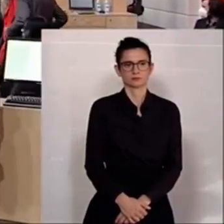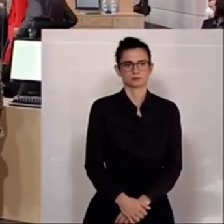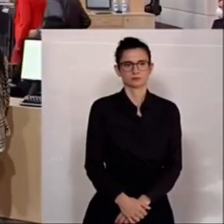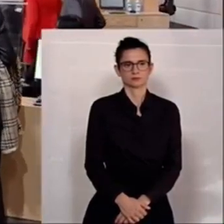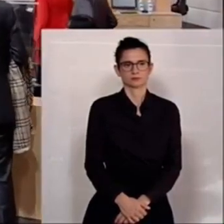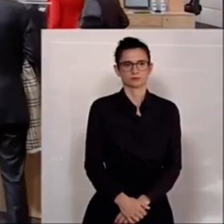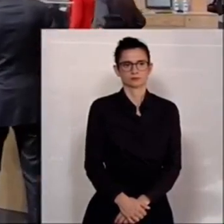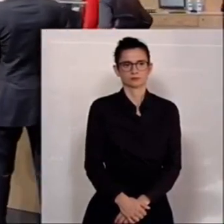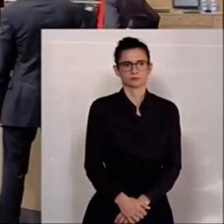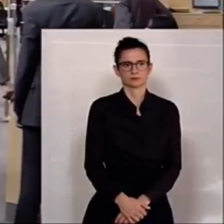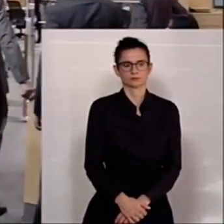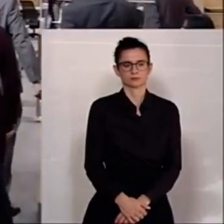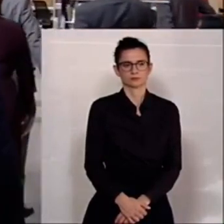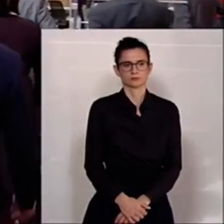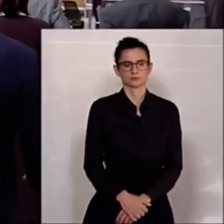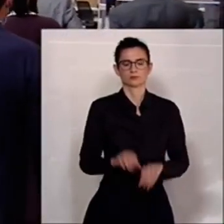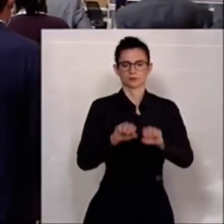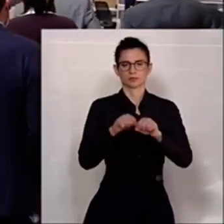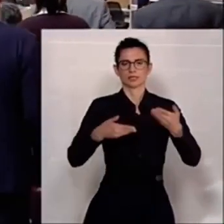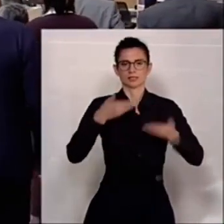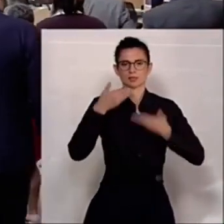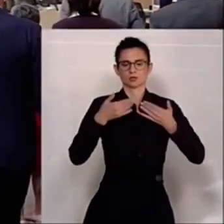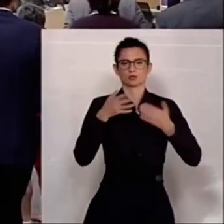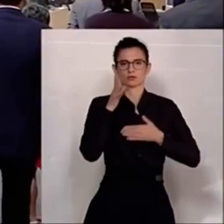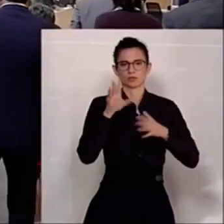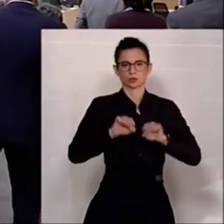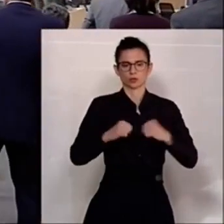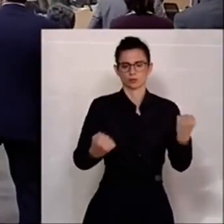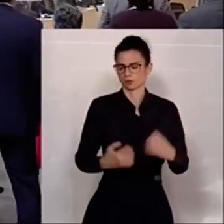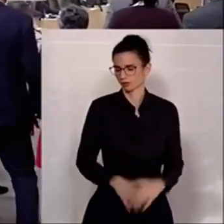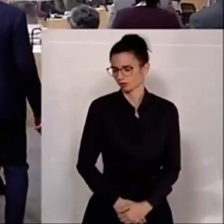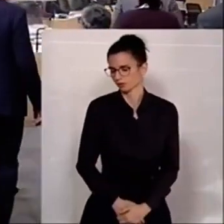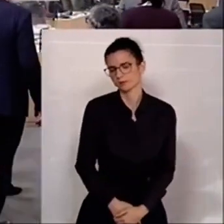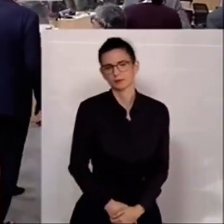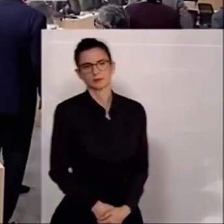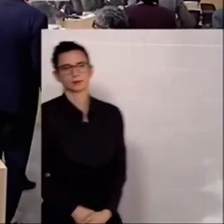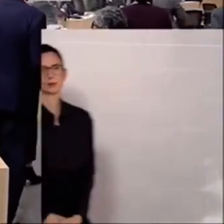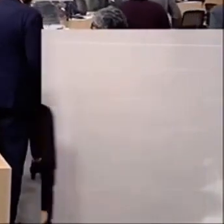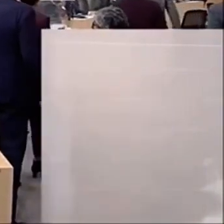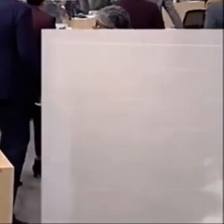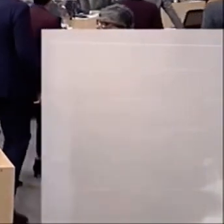eines kanzler schallenberg die sitzung ist unterbrochen